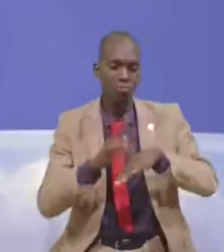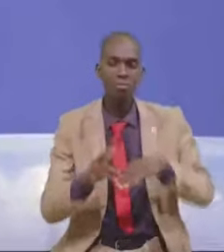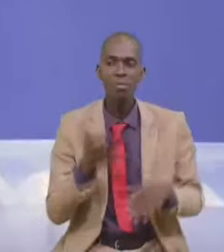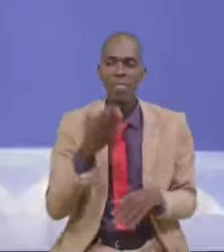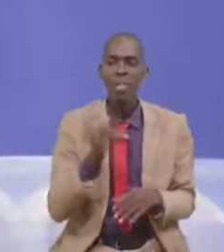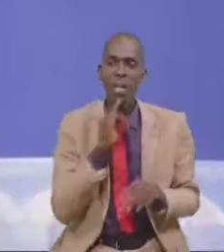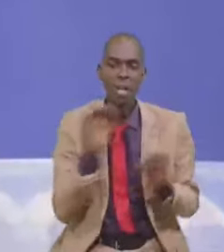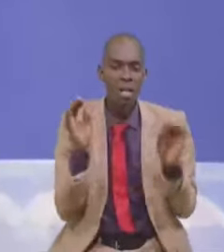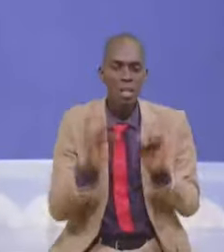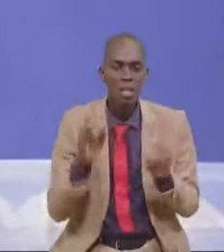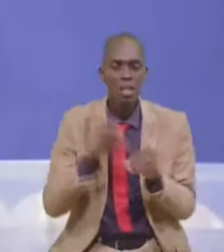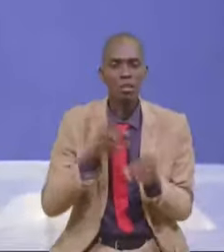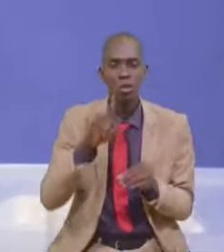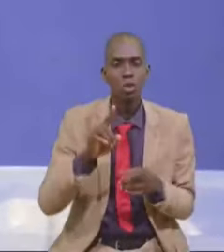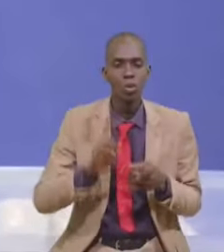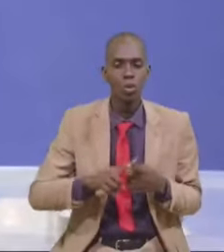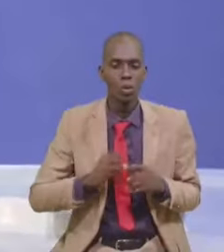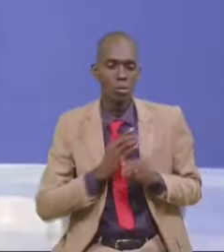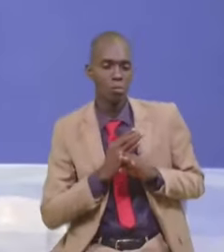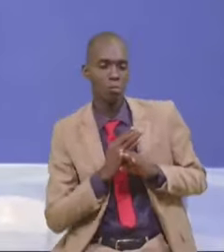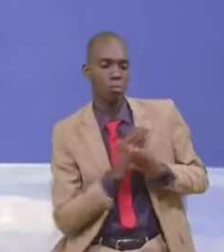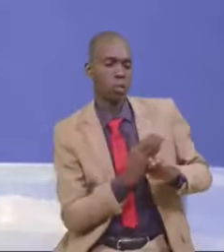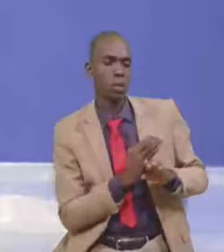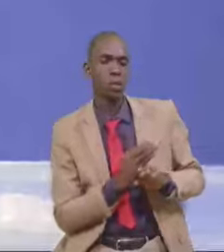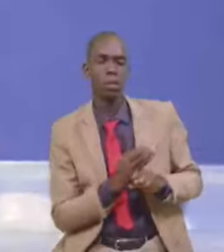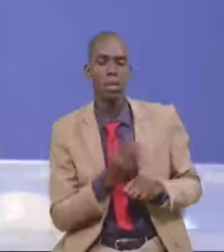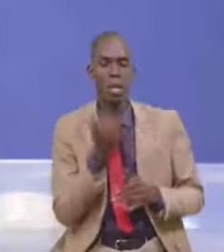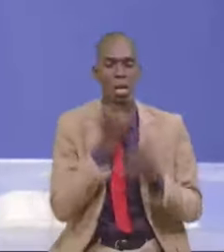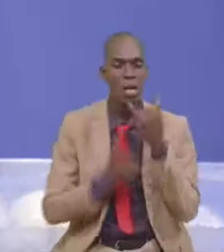Il n'y a plus rien en toi pour résister à l'erreur. Verset